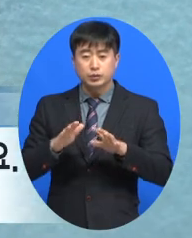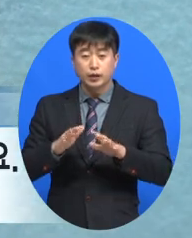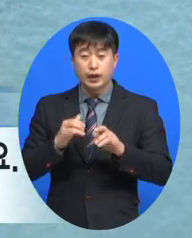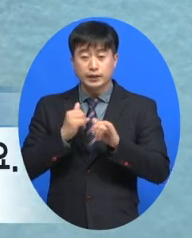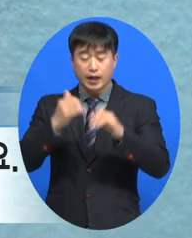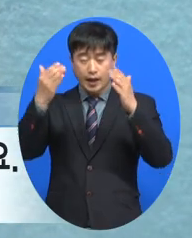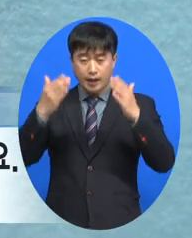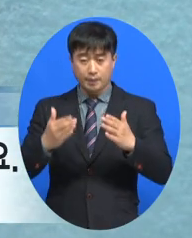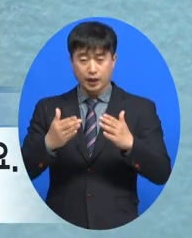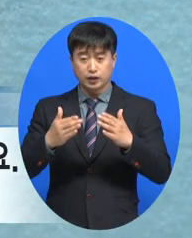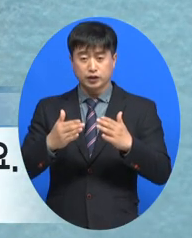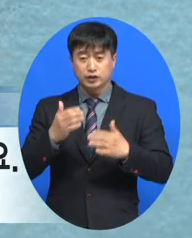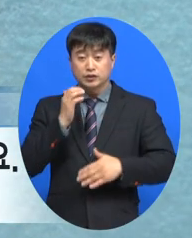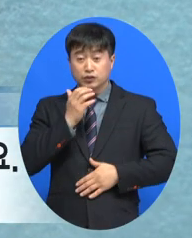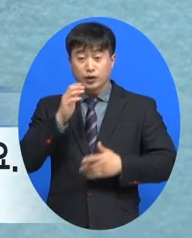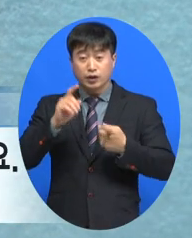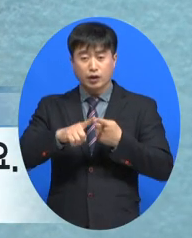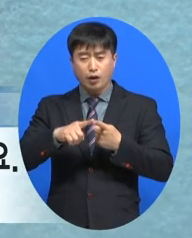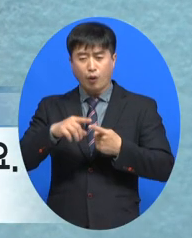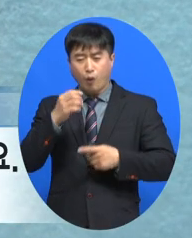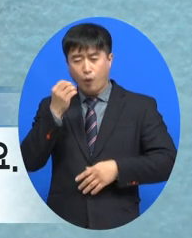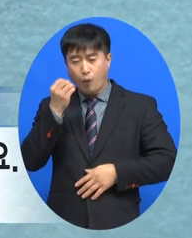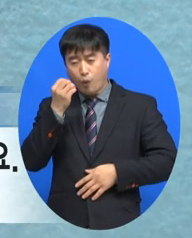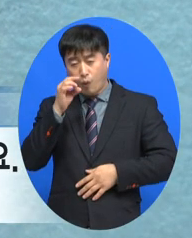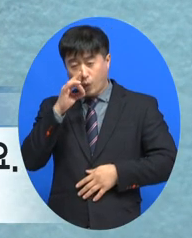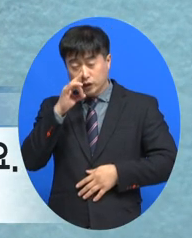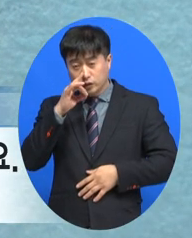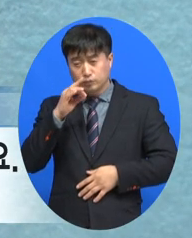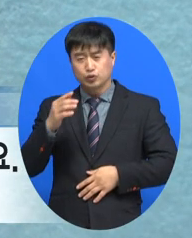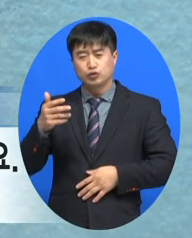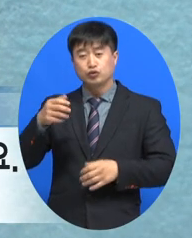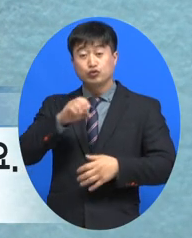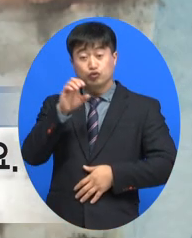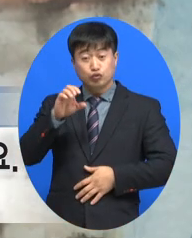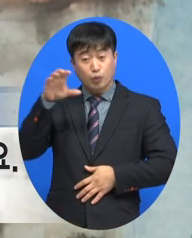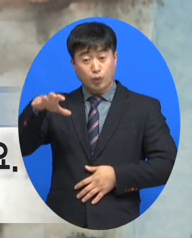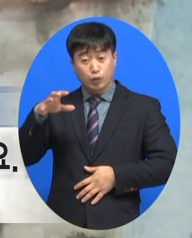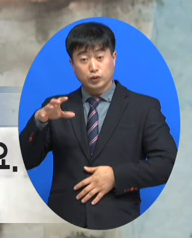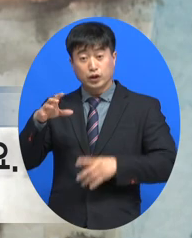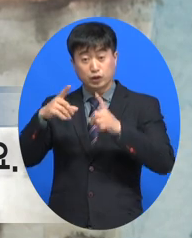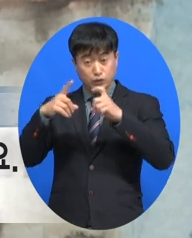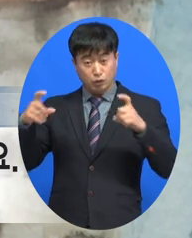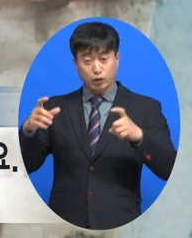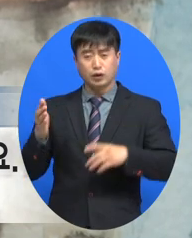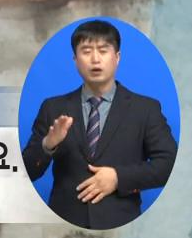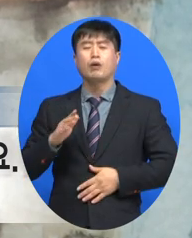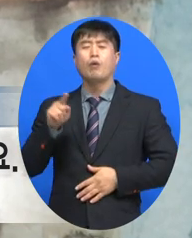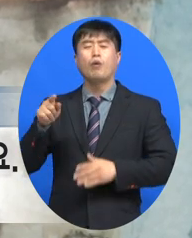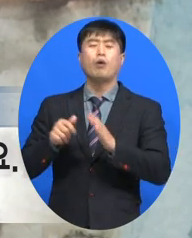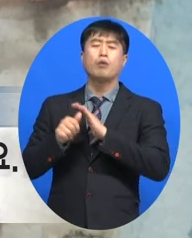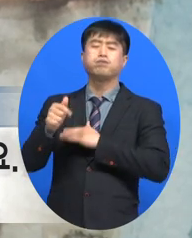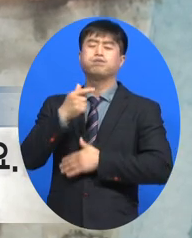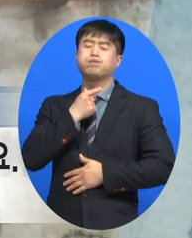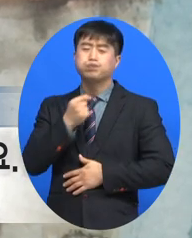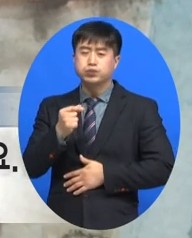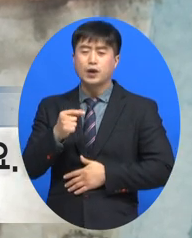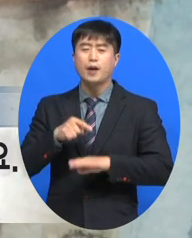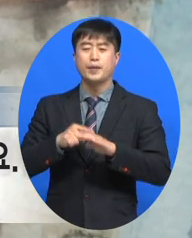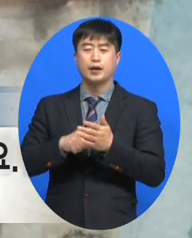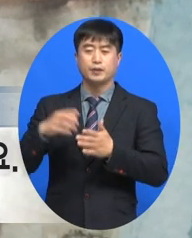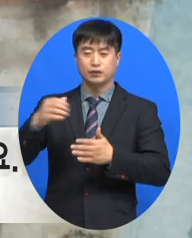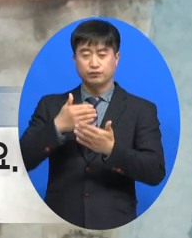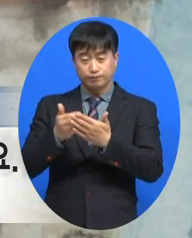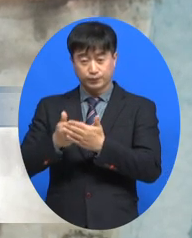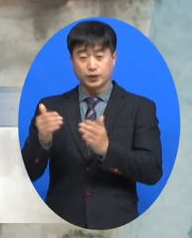상 받은 성에 대한 호기심 있잖아요. 그게 유럽에 있는 고성이에요. 근데 거기에 나도 이런 데 가고 싶다. 욕망